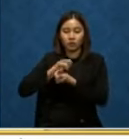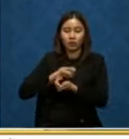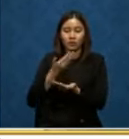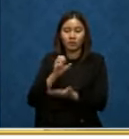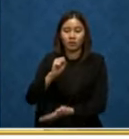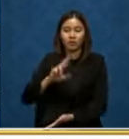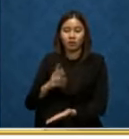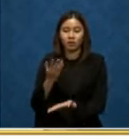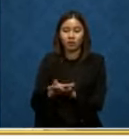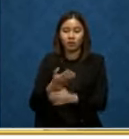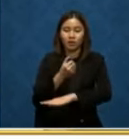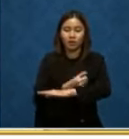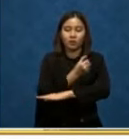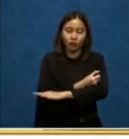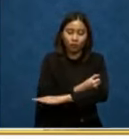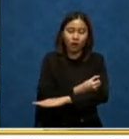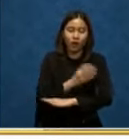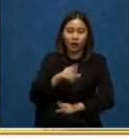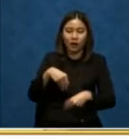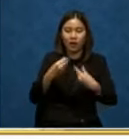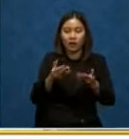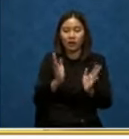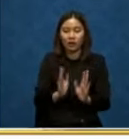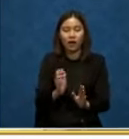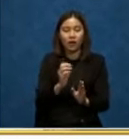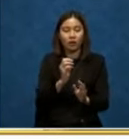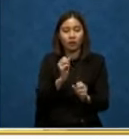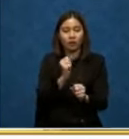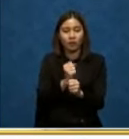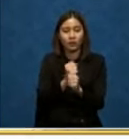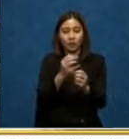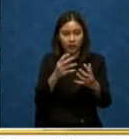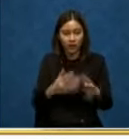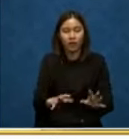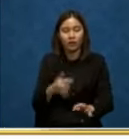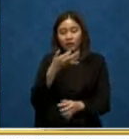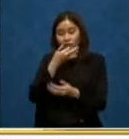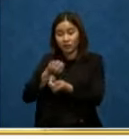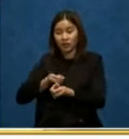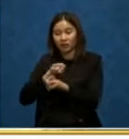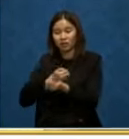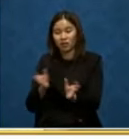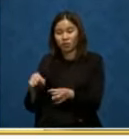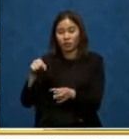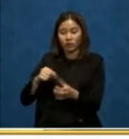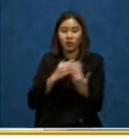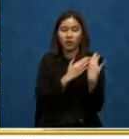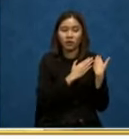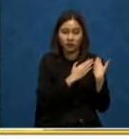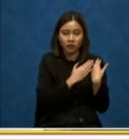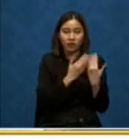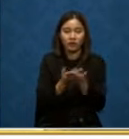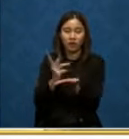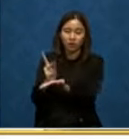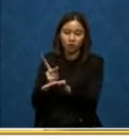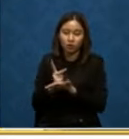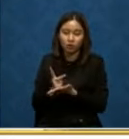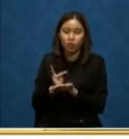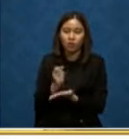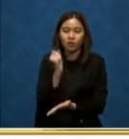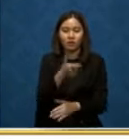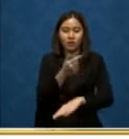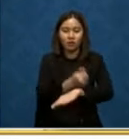จ่ายค่าแรงค่าตัดอ้อยสดให้กับคนงานไปแล้วนั้นอีกทั้งเกษตรกรยังต้องแบกรับภาระกู้เงินมาจ่ายค่าแรง